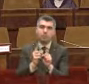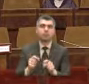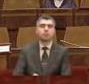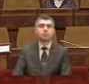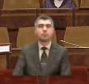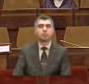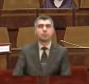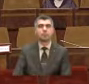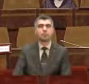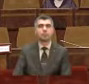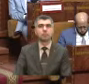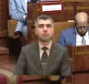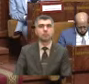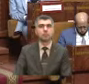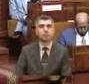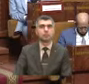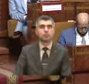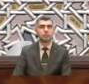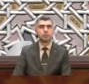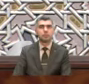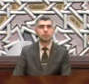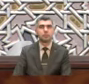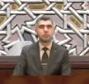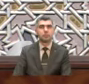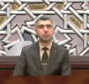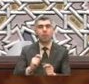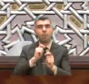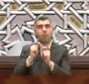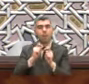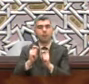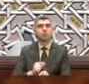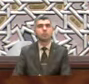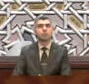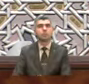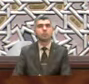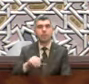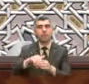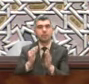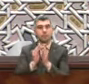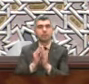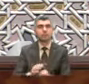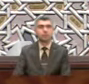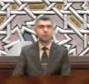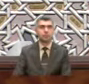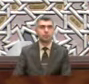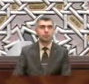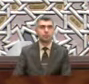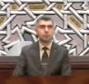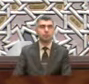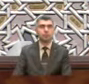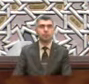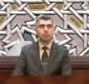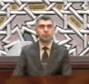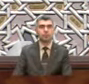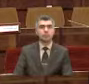شكرا سيد الوزير، شكرا لكم. نمر الآن للمناقشة. الكلمة الآن لفريق العدالة والتنمية، تفضلوا السيد